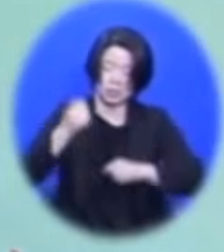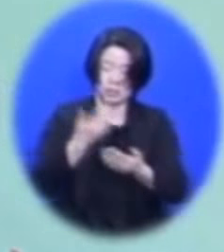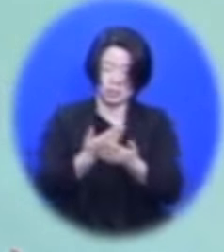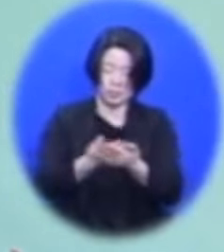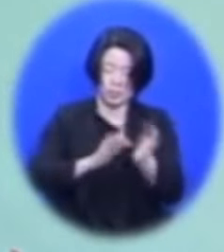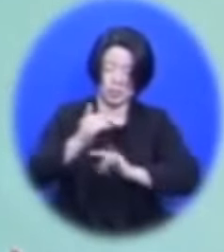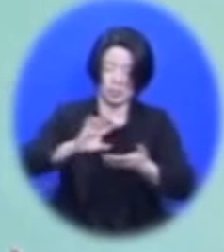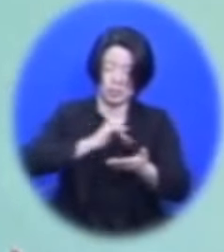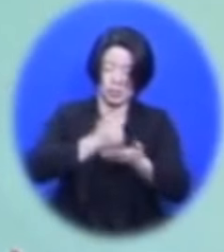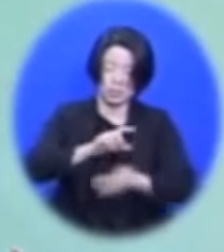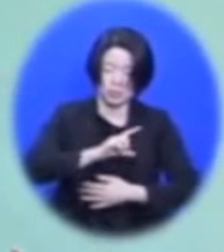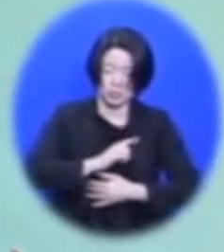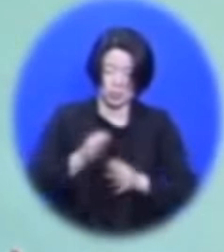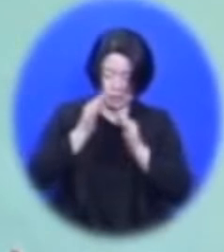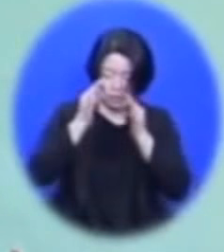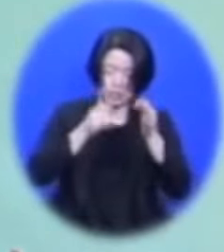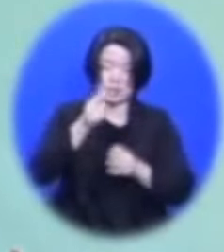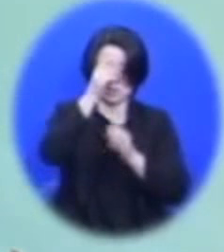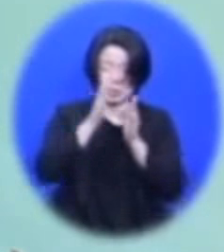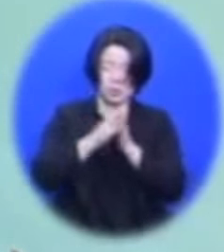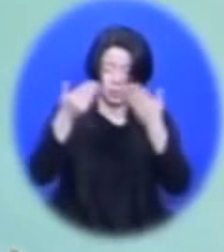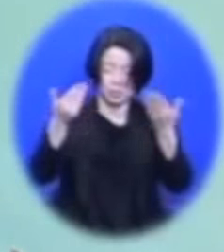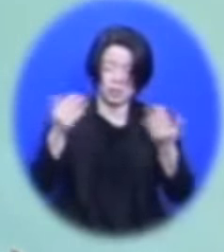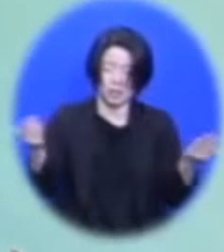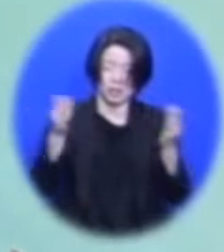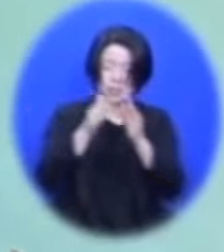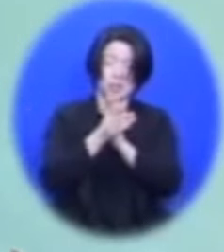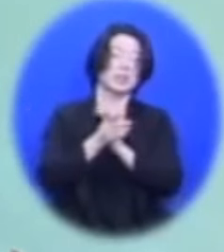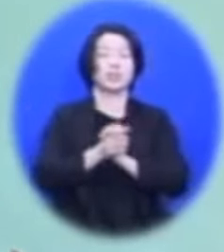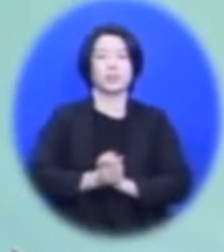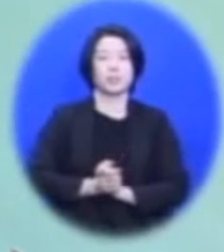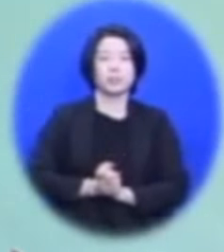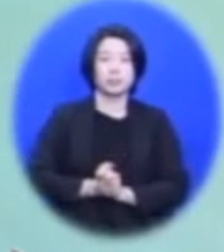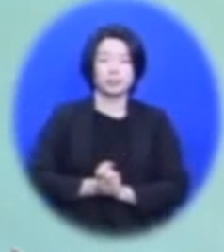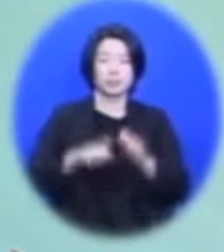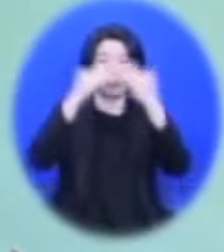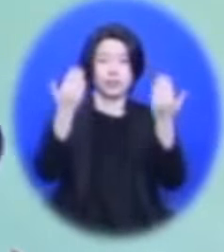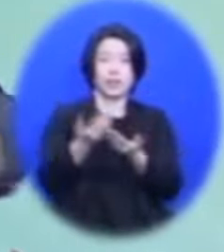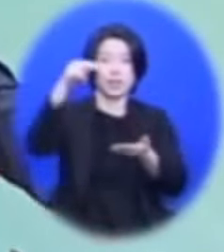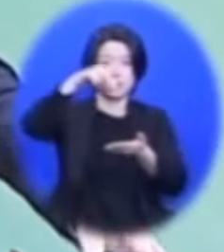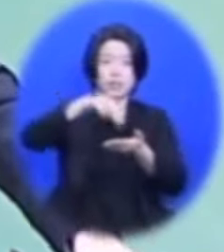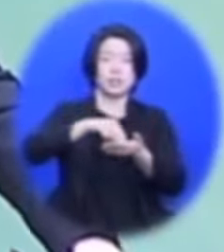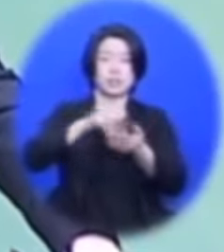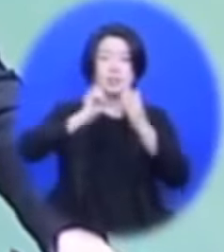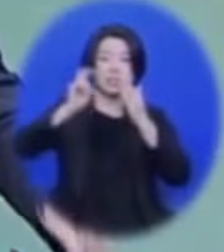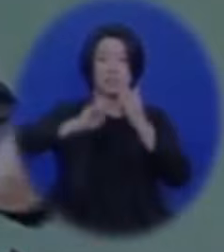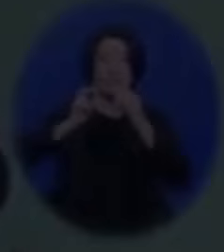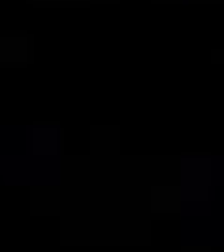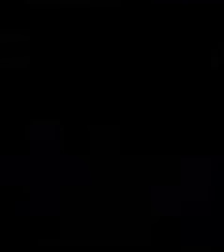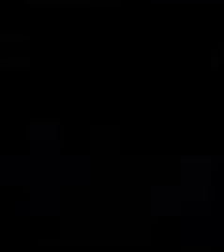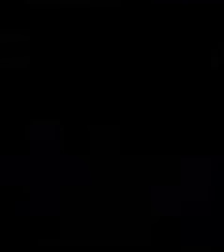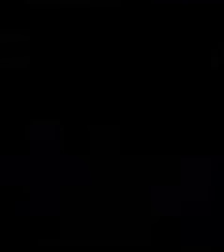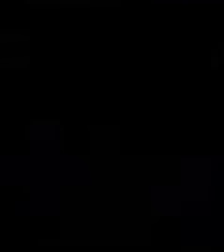예수 그리스도 이름으로 간절히 기도합니다. 아멘. 우리 다 일어나시겠습니다. 찬양하시겠습니다.